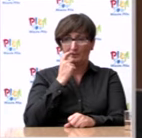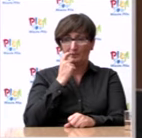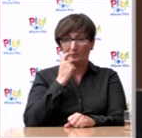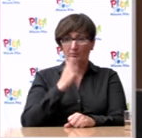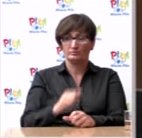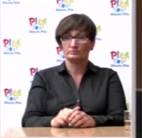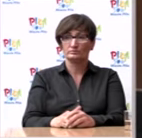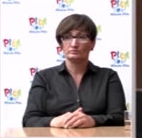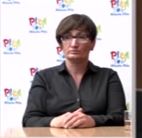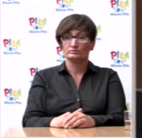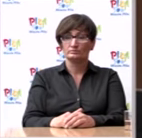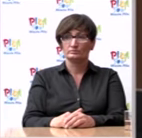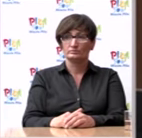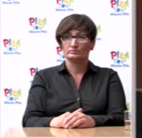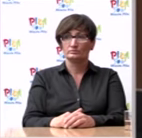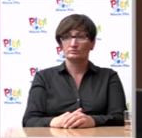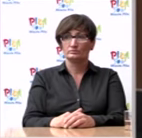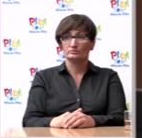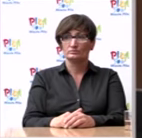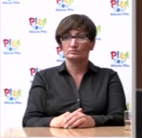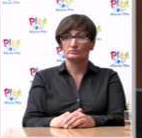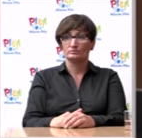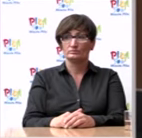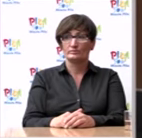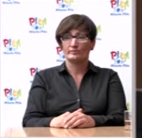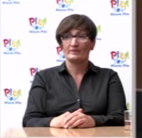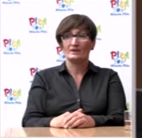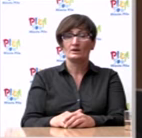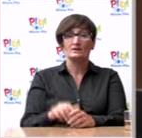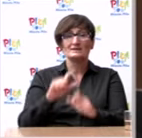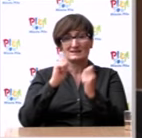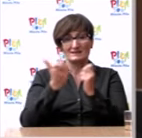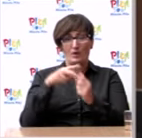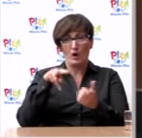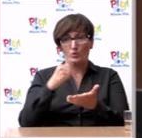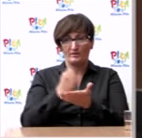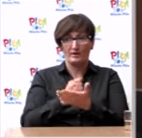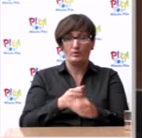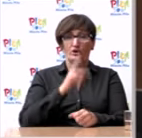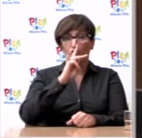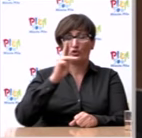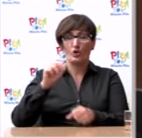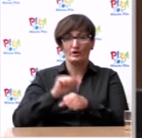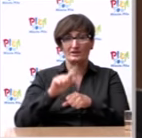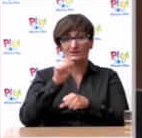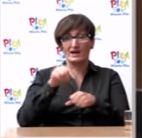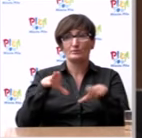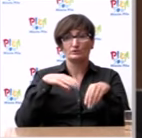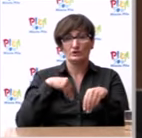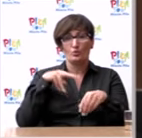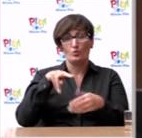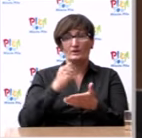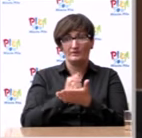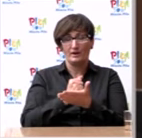załącznik został przyjęty jednomyślnie i przed nami głosowanie całej uchwały. Kto z pań i panów radnych jest za przyjęciem